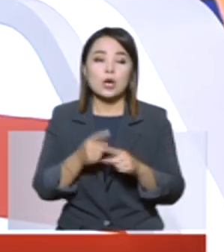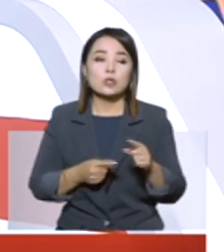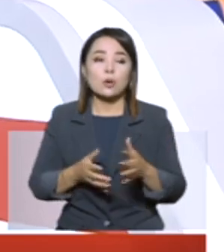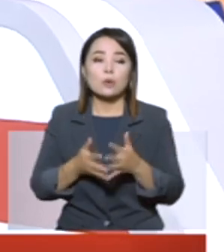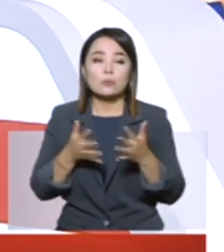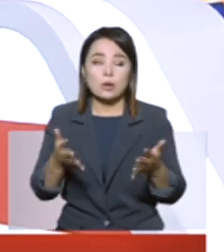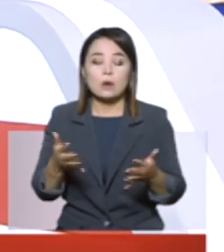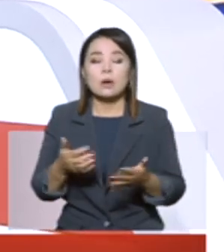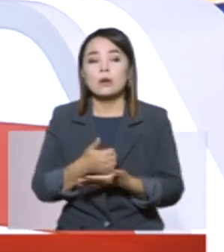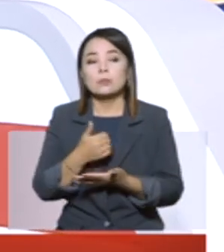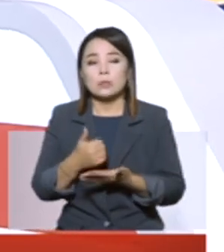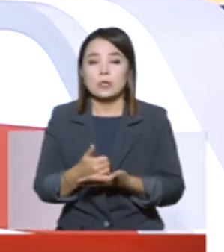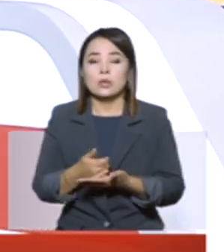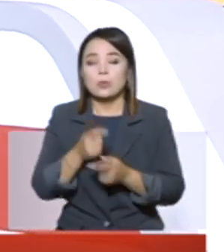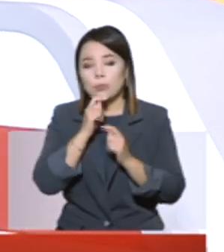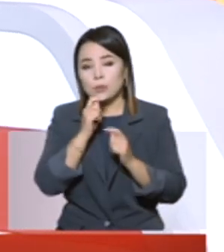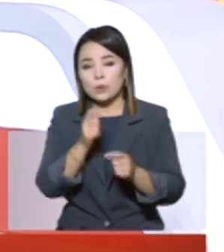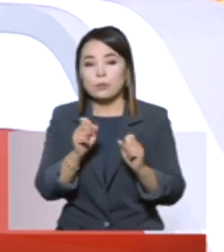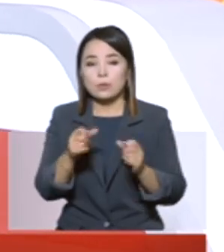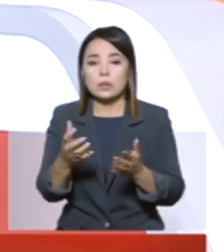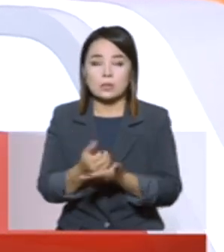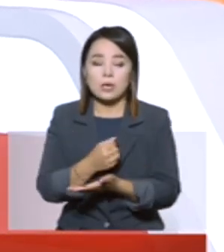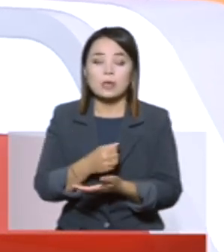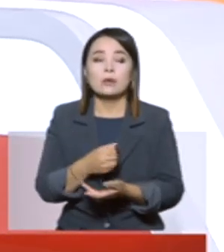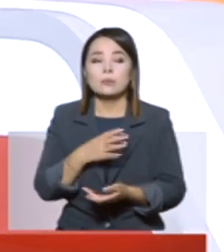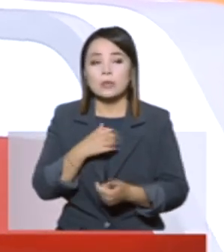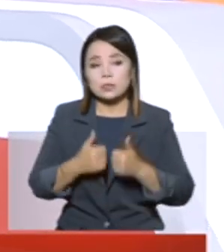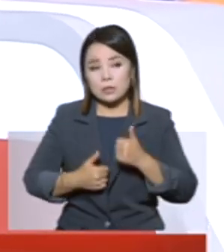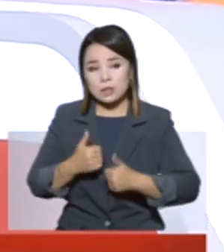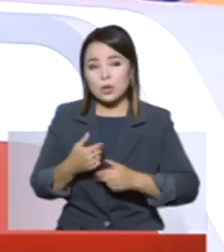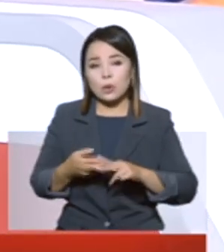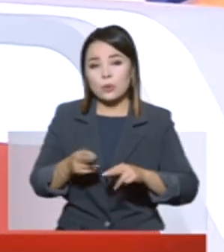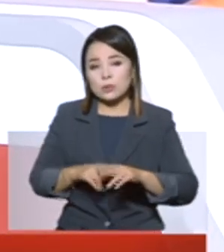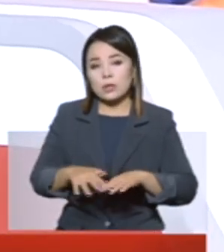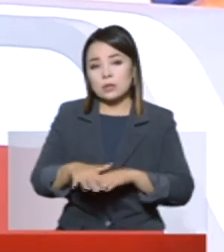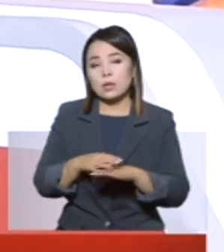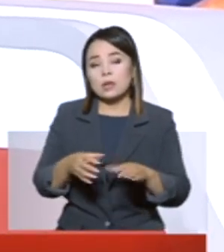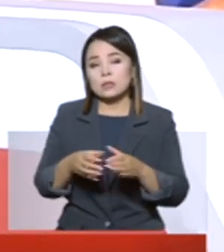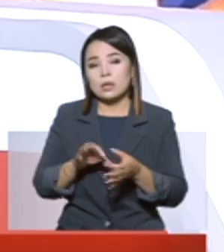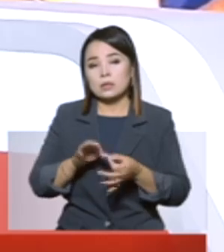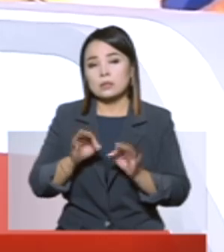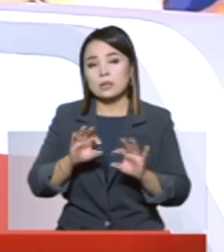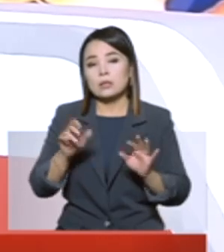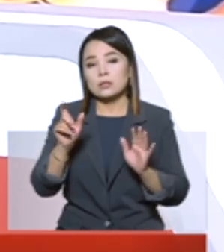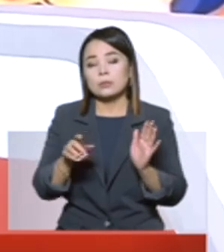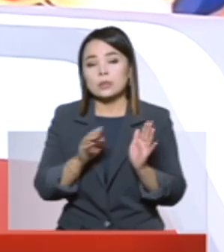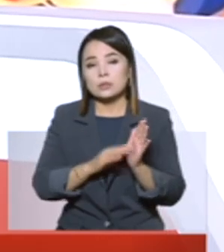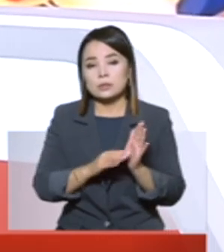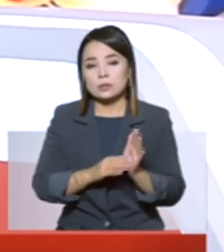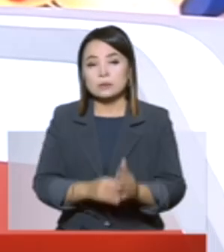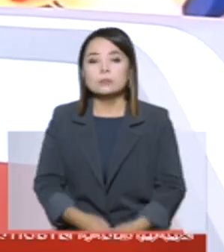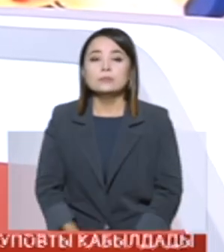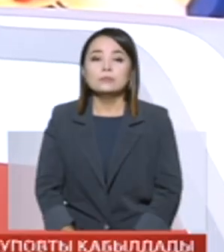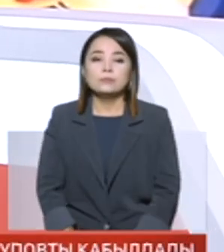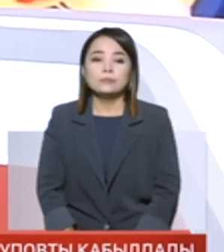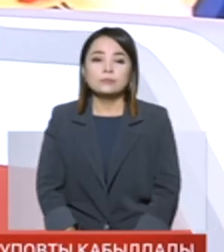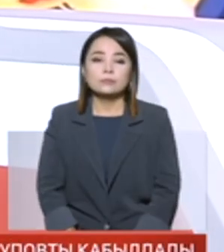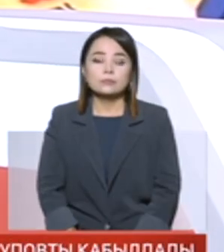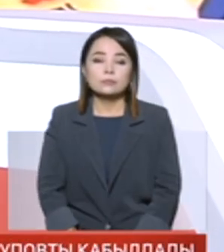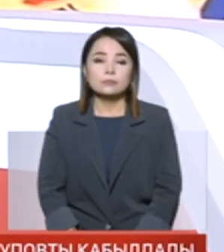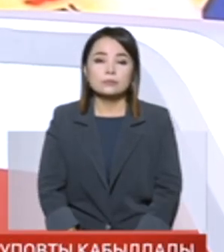көбі бас жүлдеге ие болуы мүмкін. Теңге ілу шеберлері де осал емес. Толығырақ әріптесім Асылбек Даниярдың материалында.